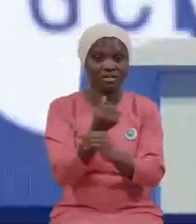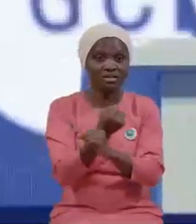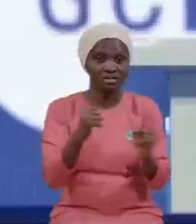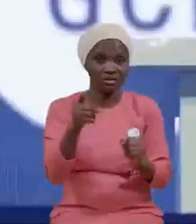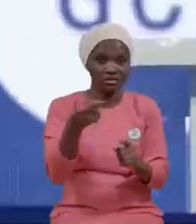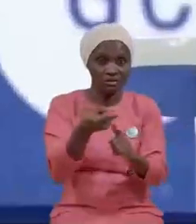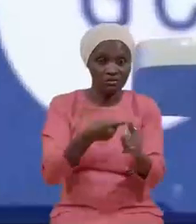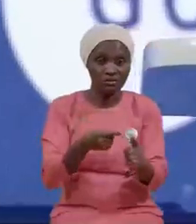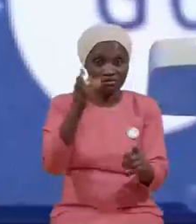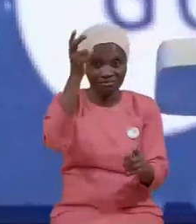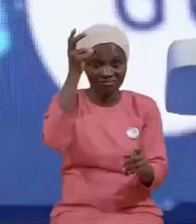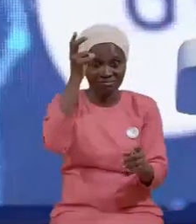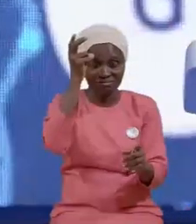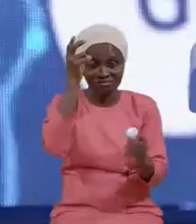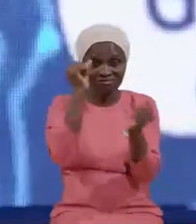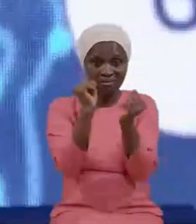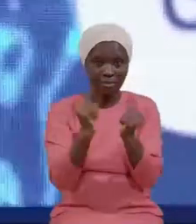sataniques,